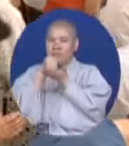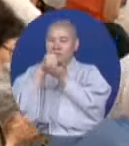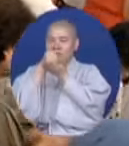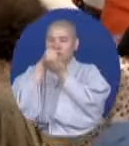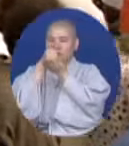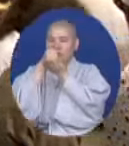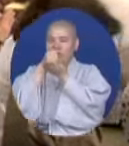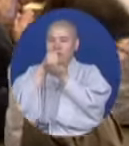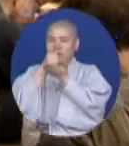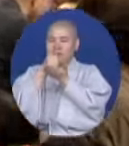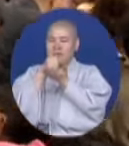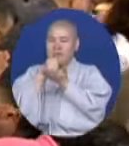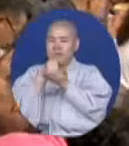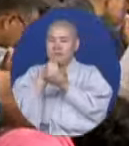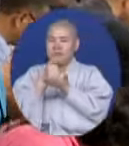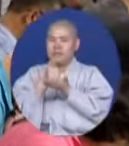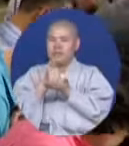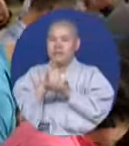불